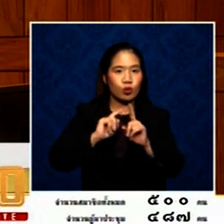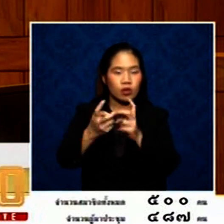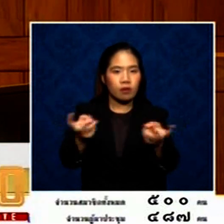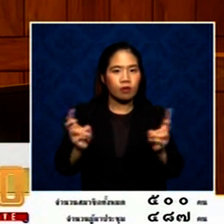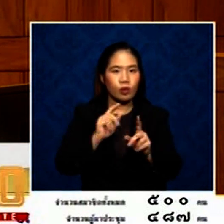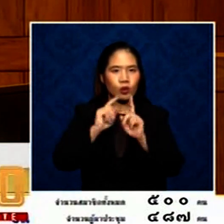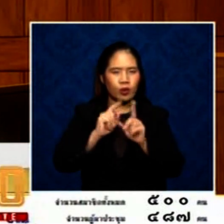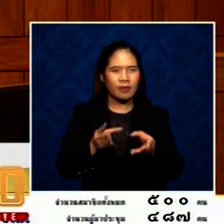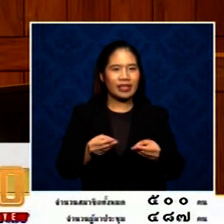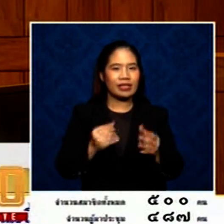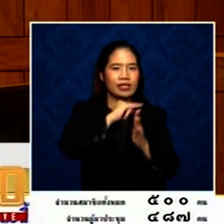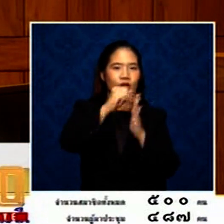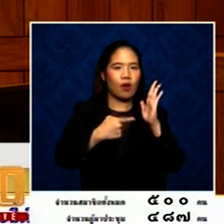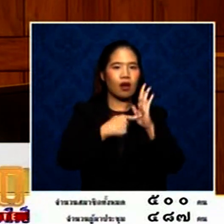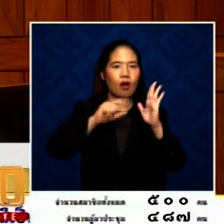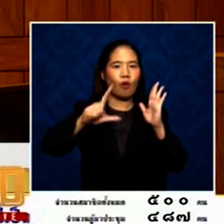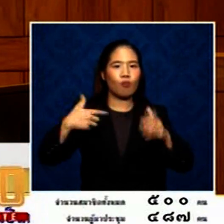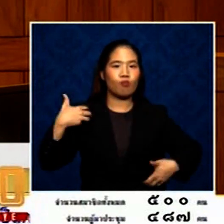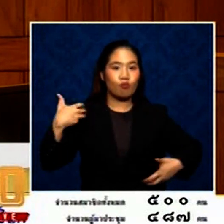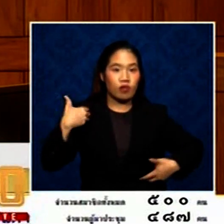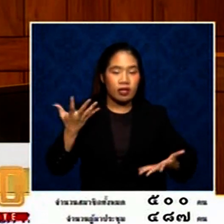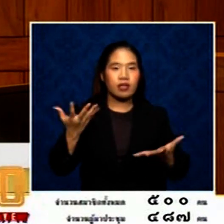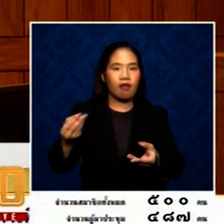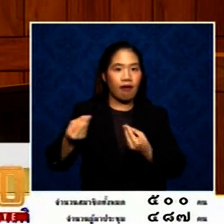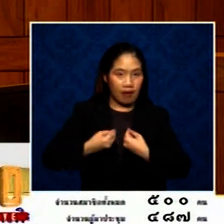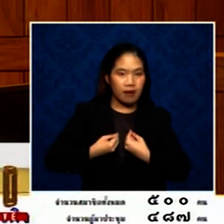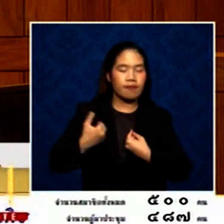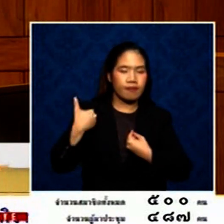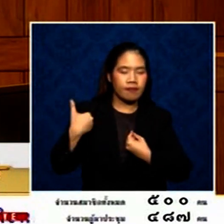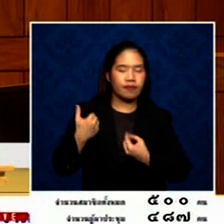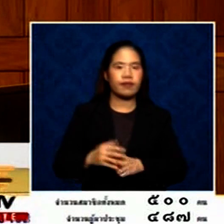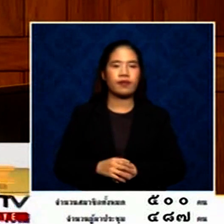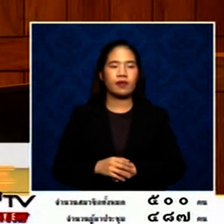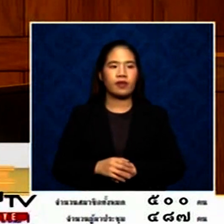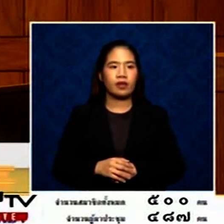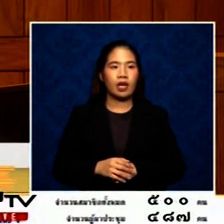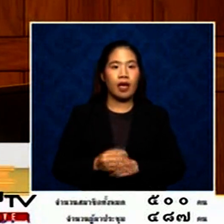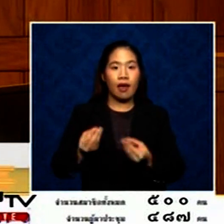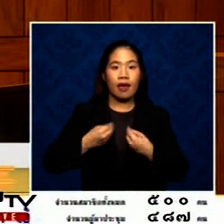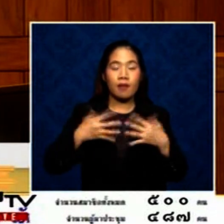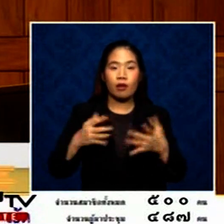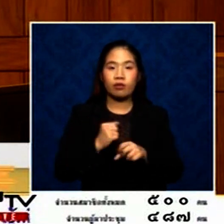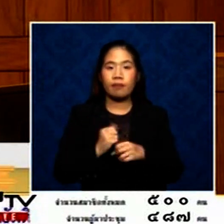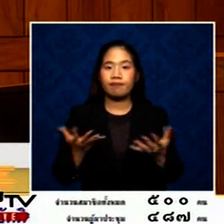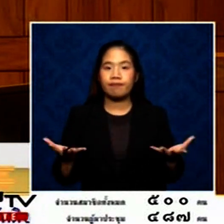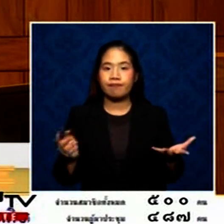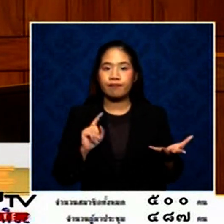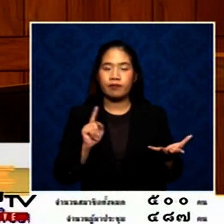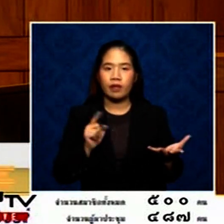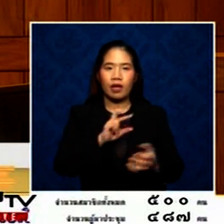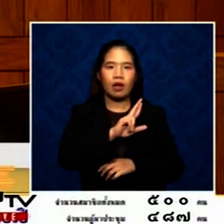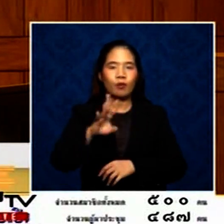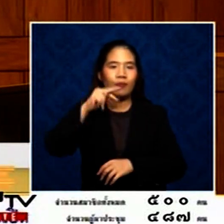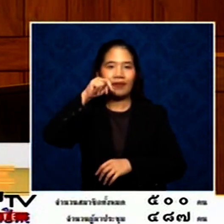ด้อยค่าต่างๆภาพลักษณ์ตกตามหรือการใช้ไอขอเวลารัฐบาลชุดนี้นะบริหารจัดการบ้านเมืองให้ครบ 4